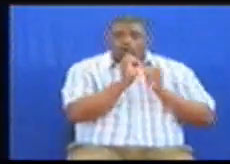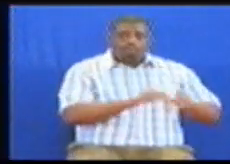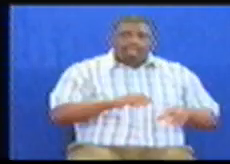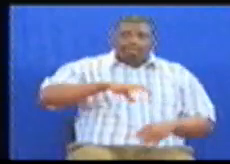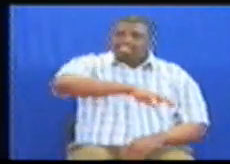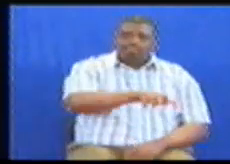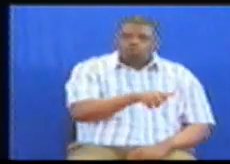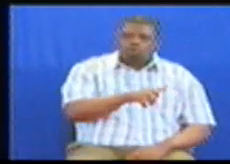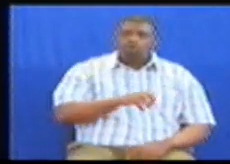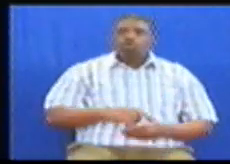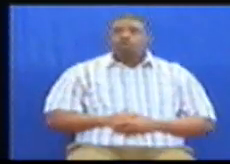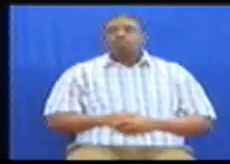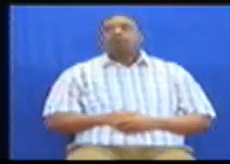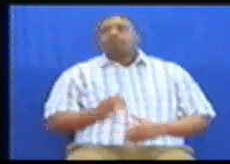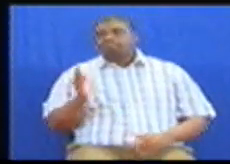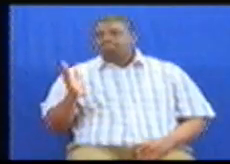sana.